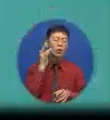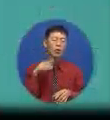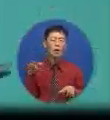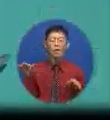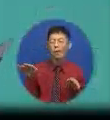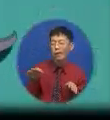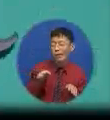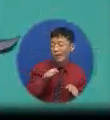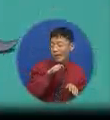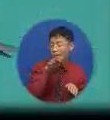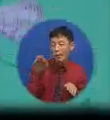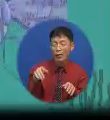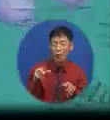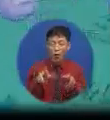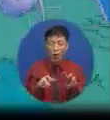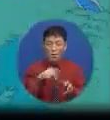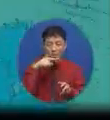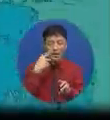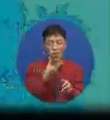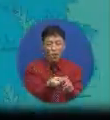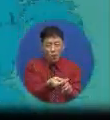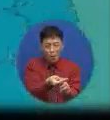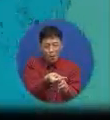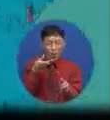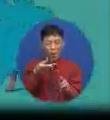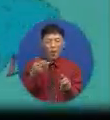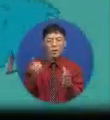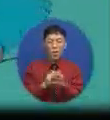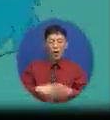모기가 공룡의 피를 빨아먹고